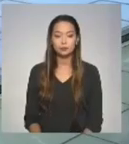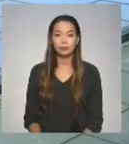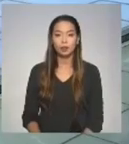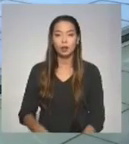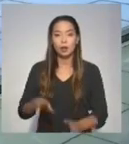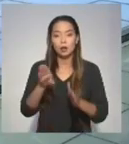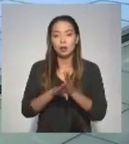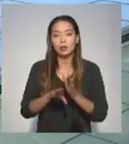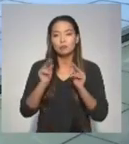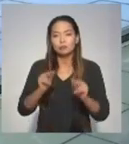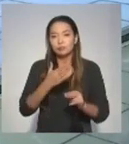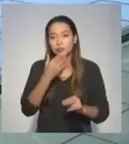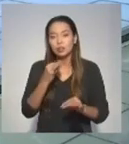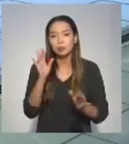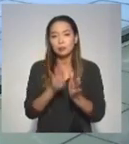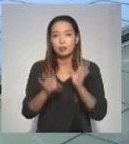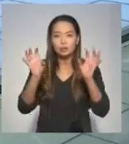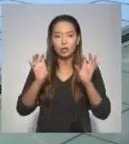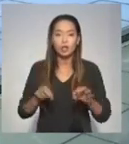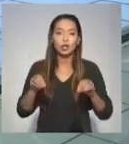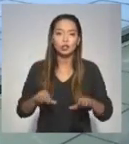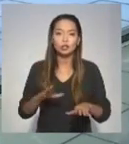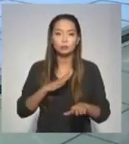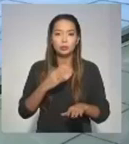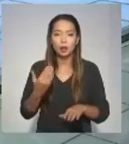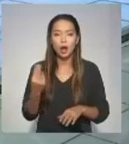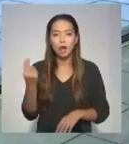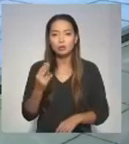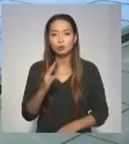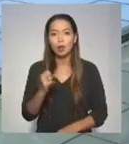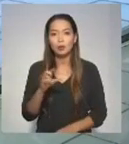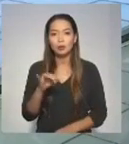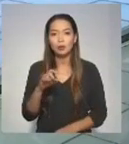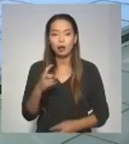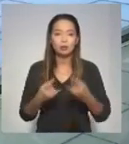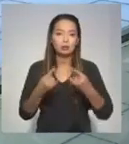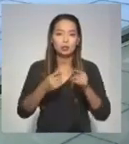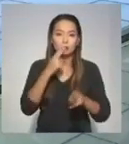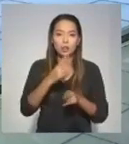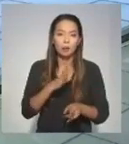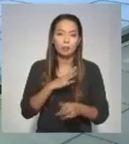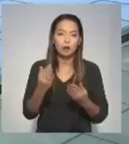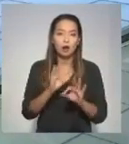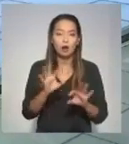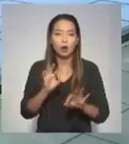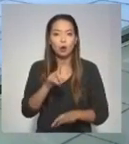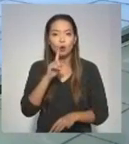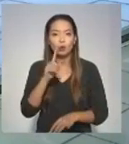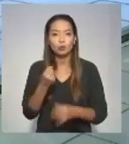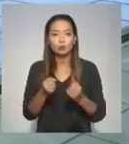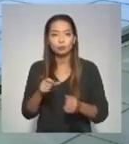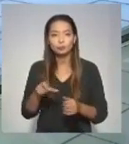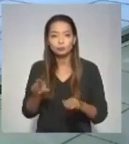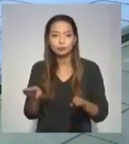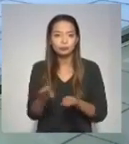Әділетсіз және заңсыз шешім шығарылды. Осылай деген астаналық Нұрболат Әбілхан телеарнамызға шағымданды. Айтуынша, қос жолақты